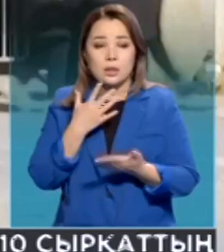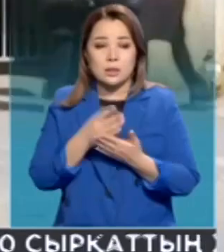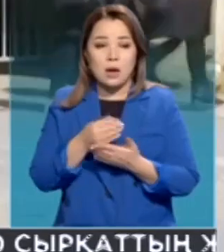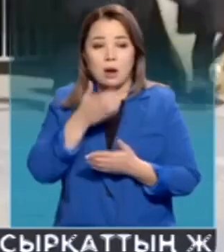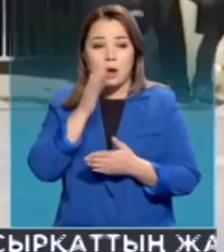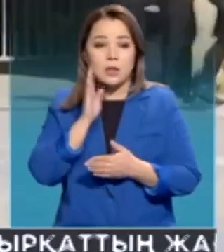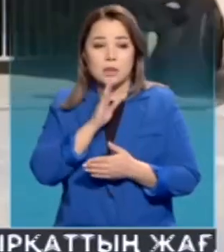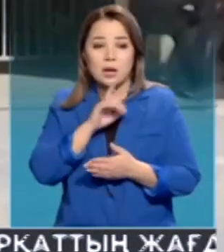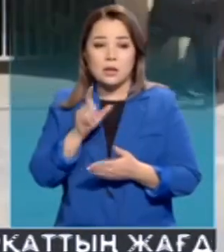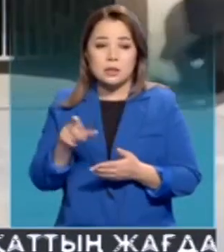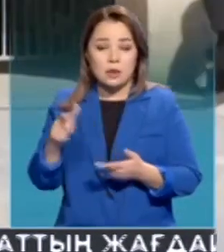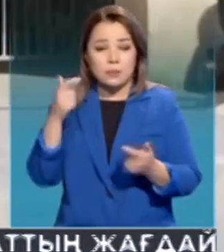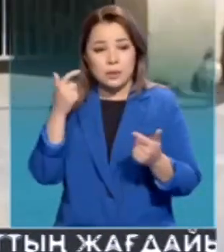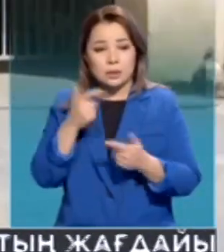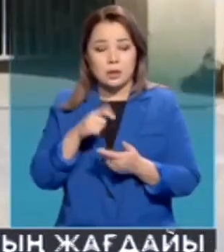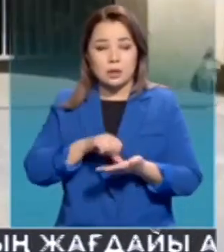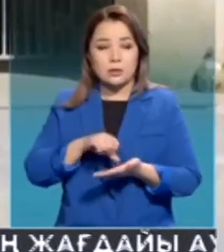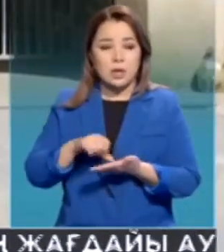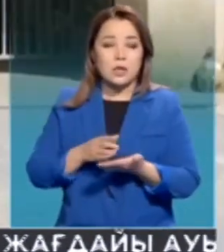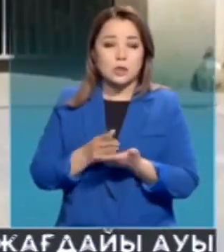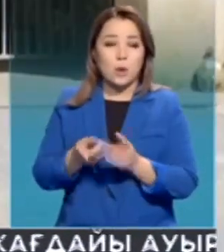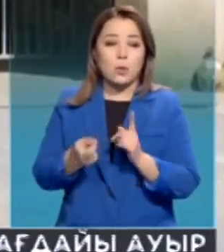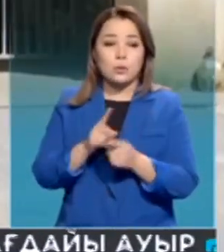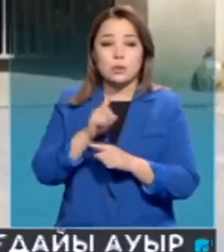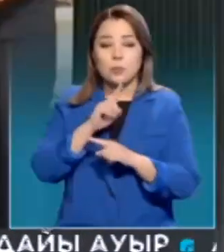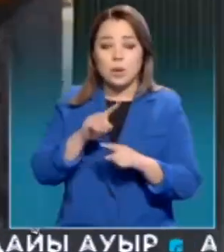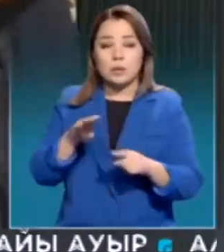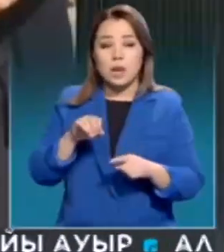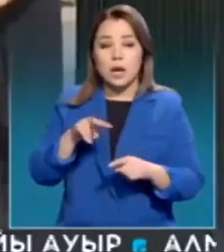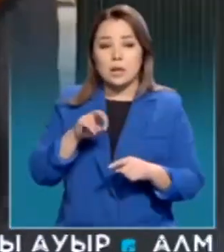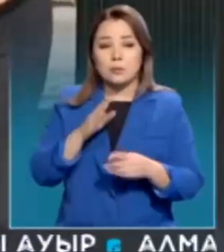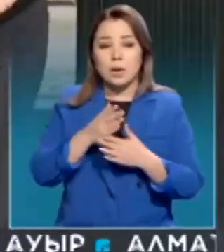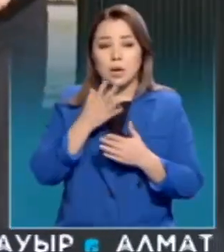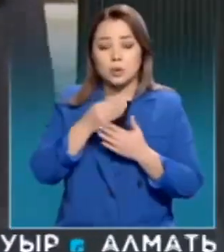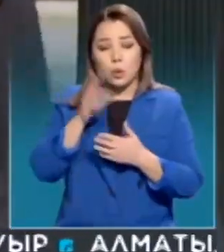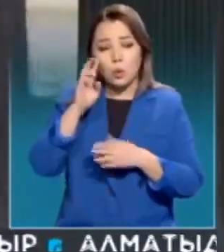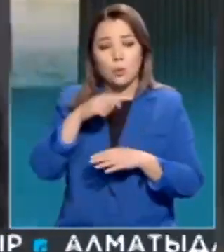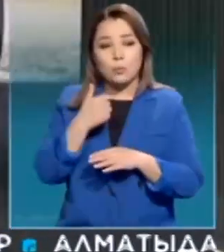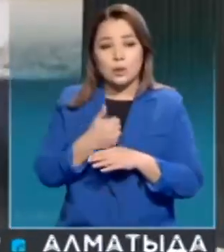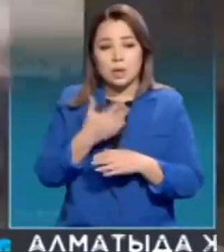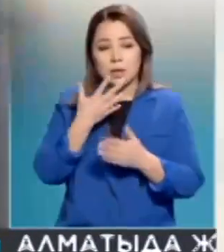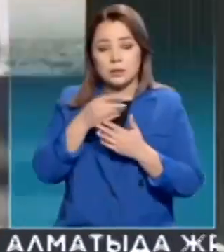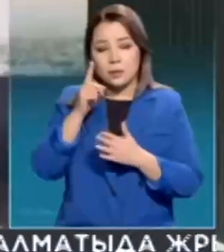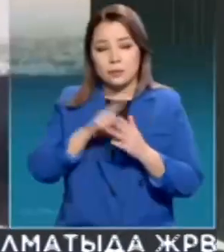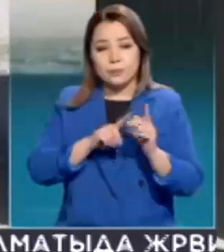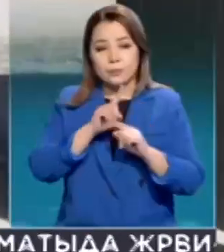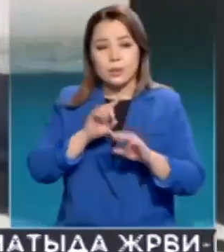Ауғанстан әйелдерінің білім алуына қатысты саясат өзгермесе, талибтер үкіметін мойындамайтынын айтқан.